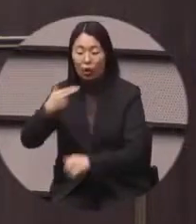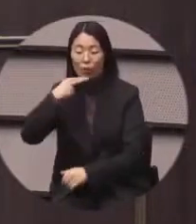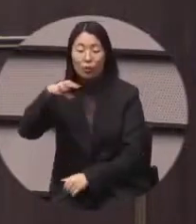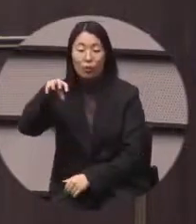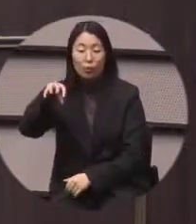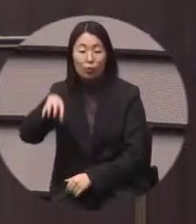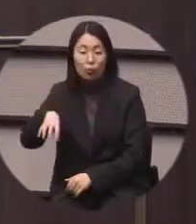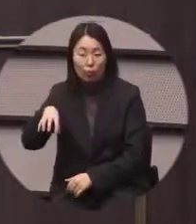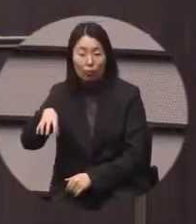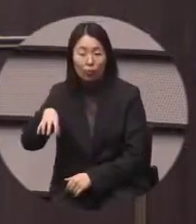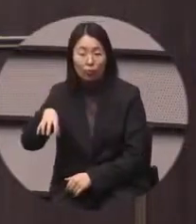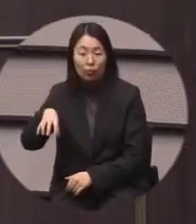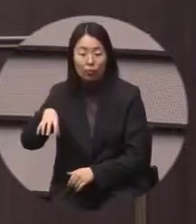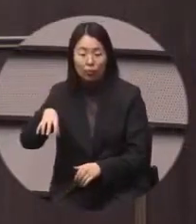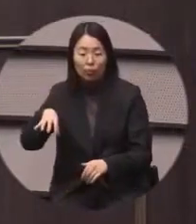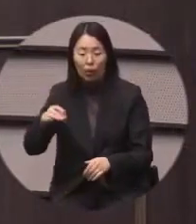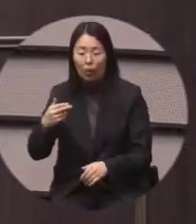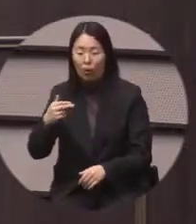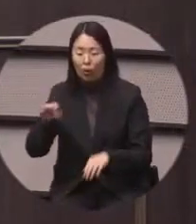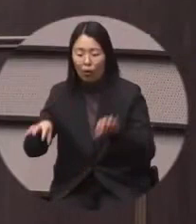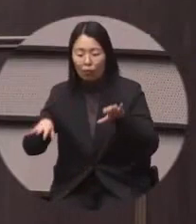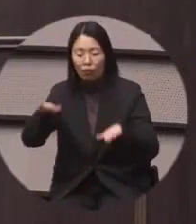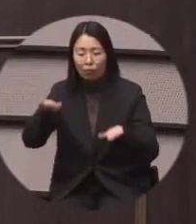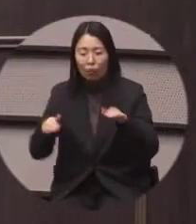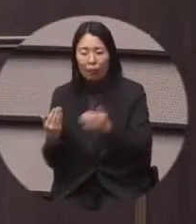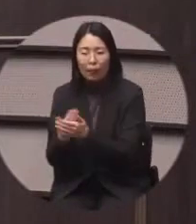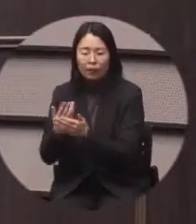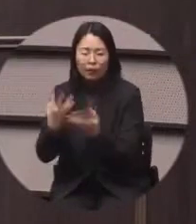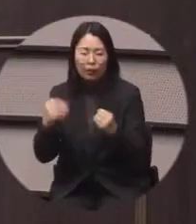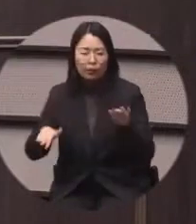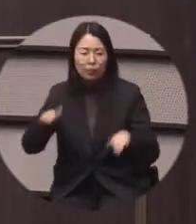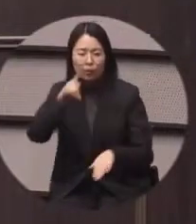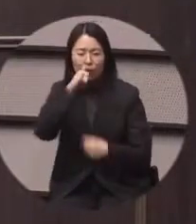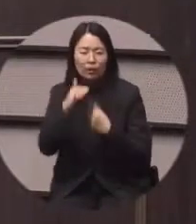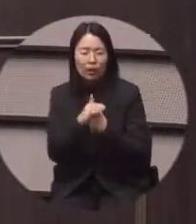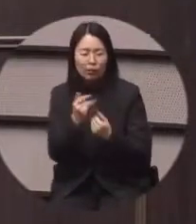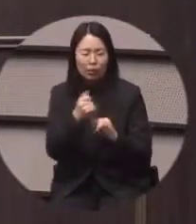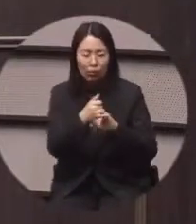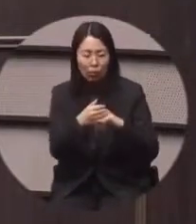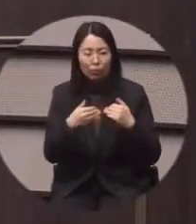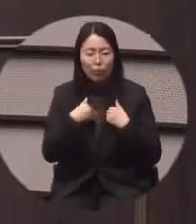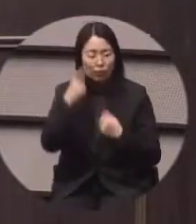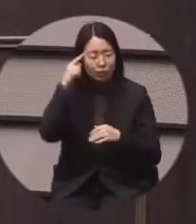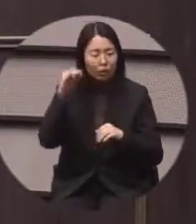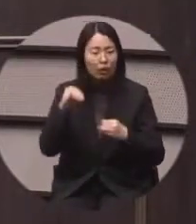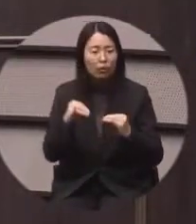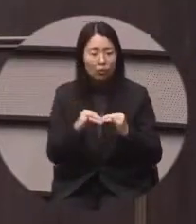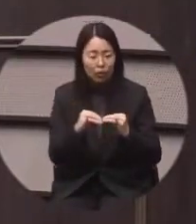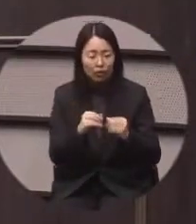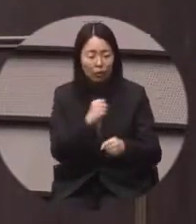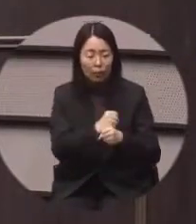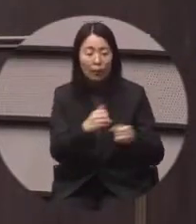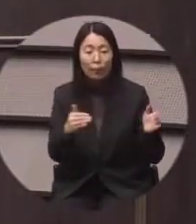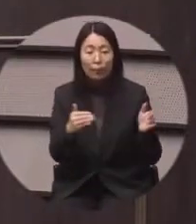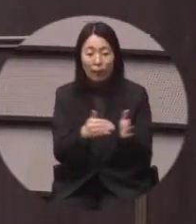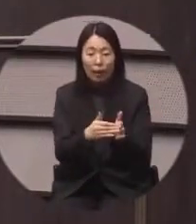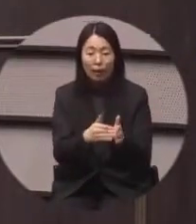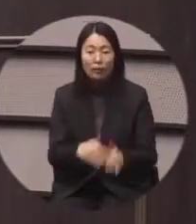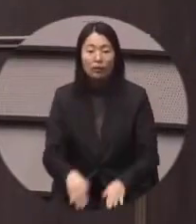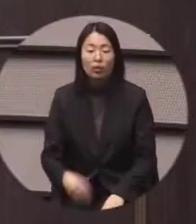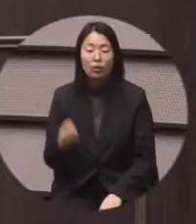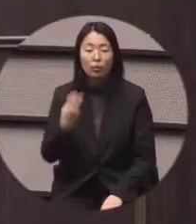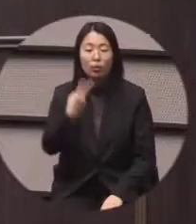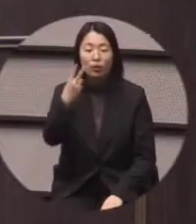지역의 관리 방안 수립 필요성이 대두되었기 때문이고, 2030 광주 도시 기본 계획 등 상위 계획에